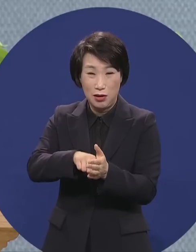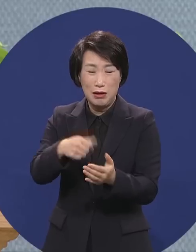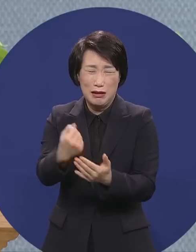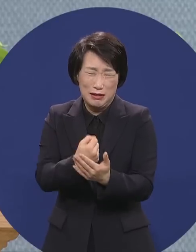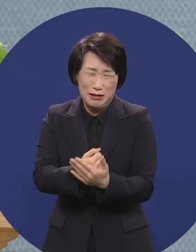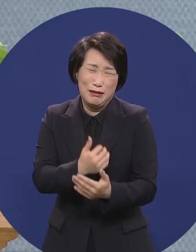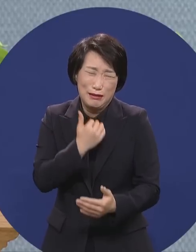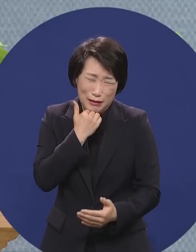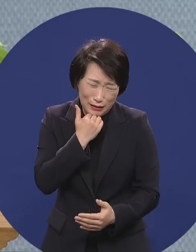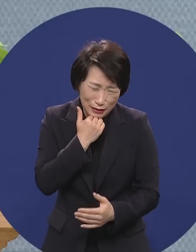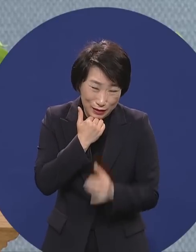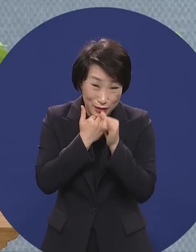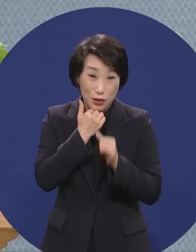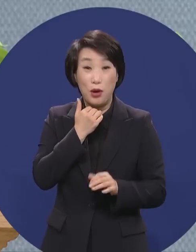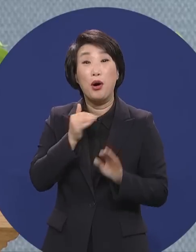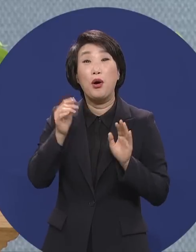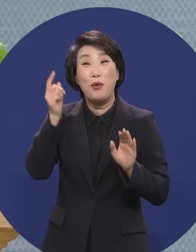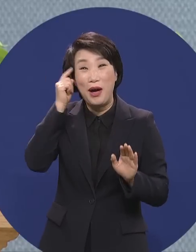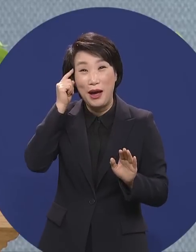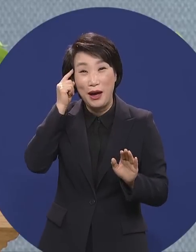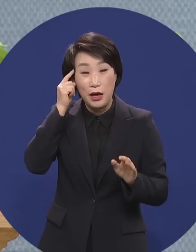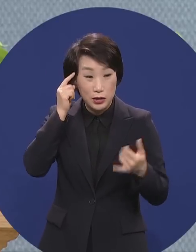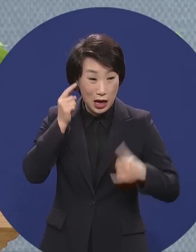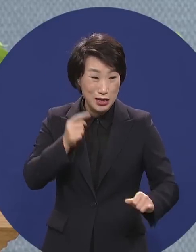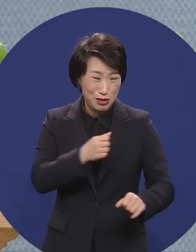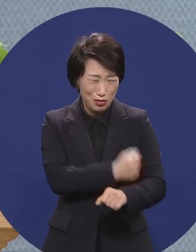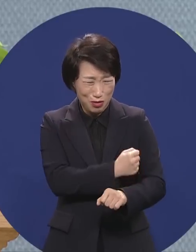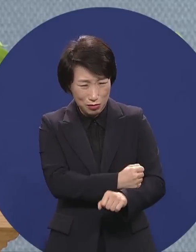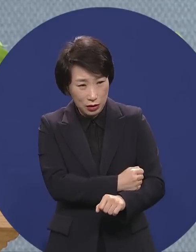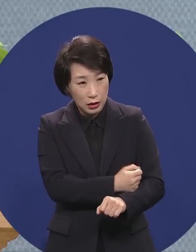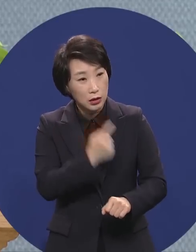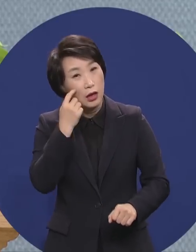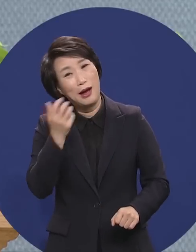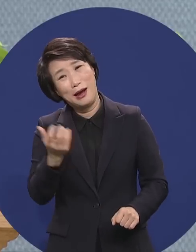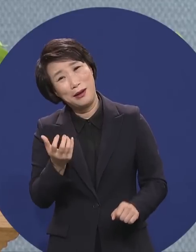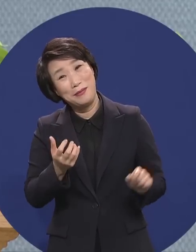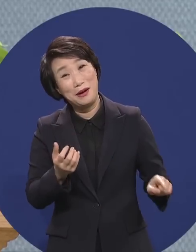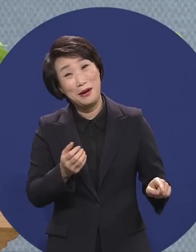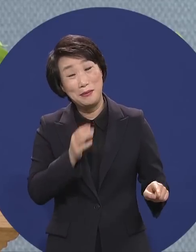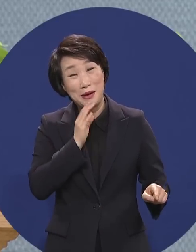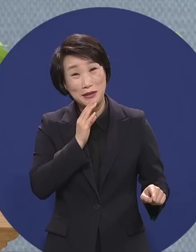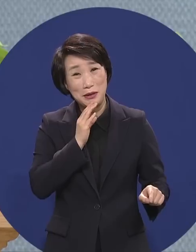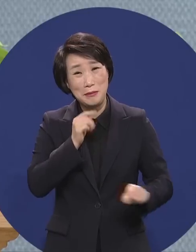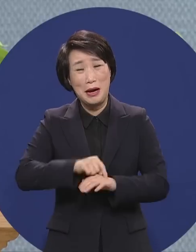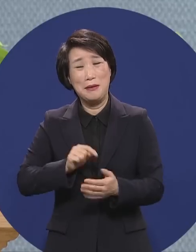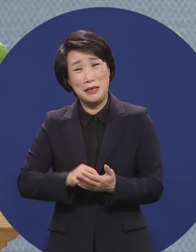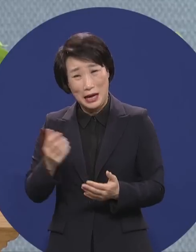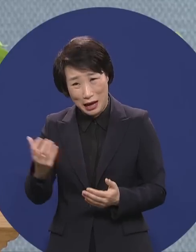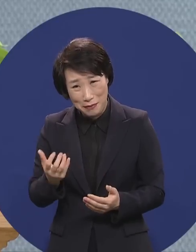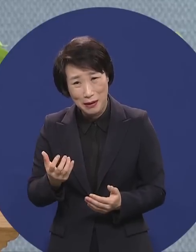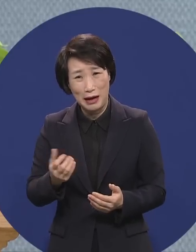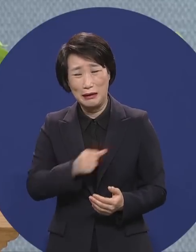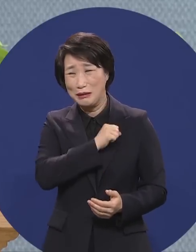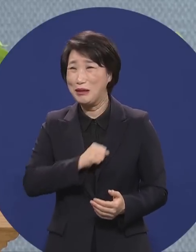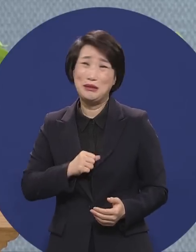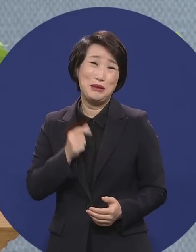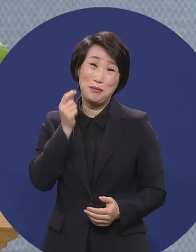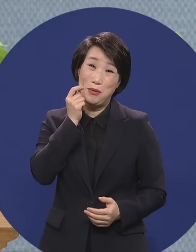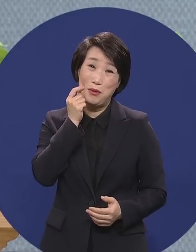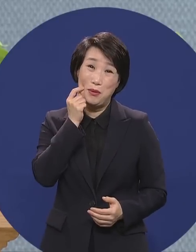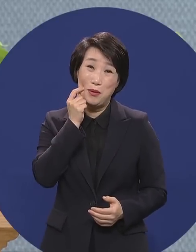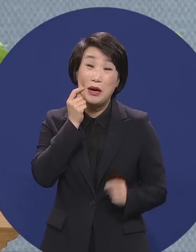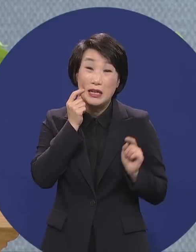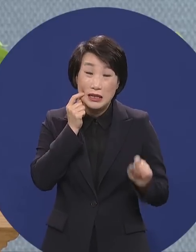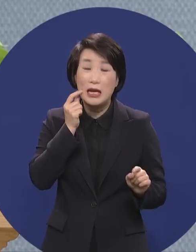애타게 기다려요. 왜? 자식이 고생함이 안 쓸어, 가슴이 쓰려, 견딜 수가